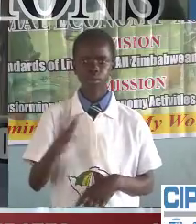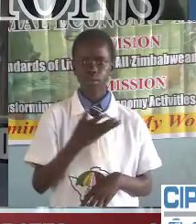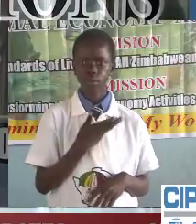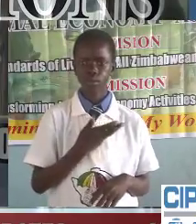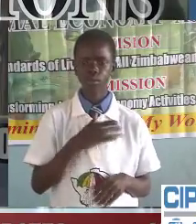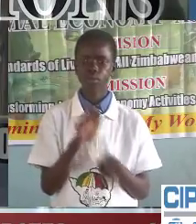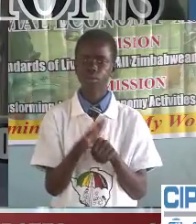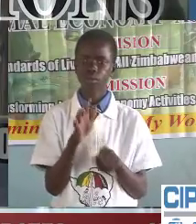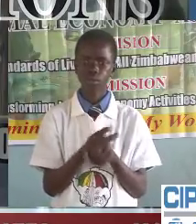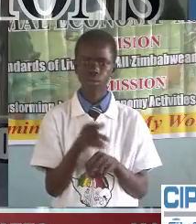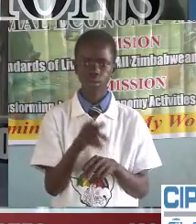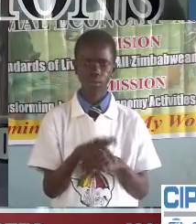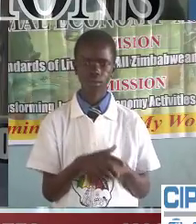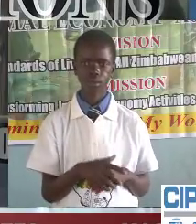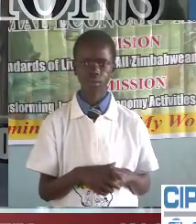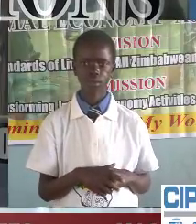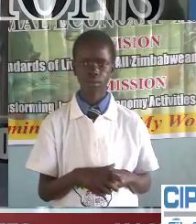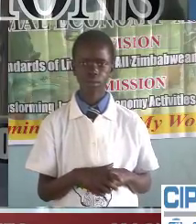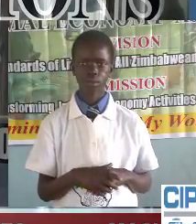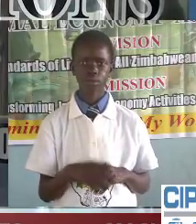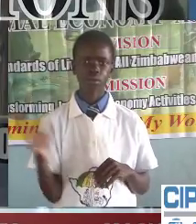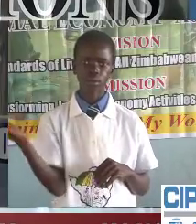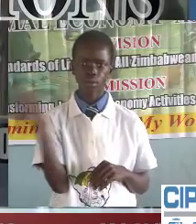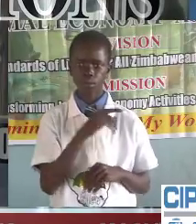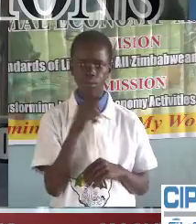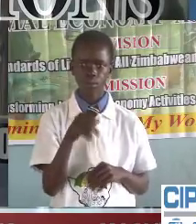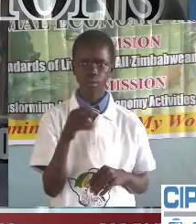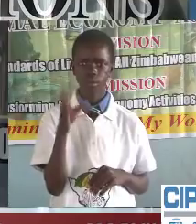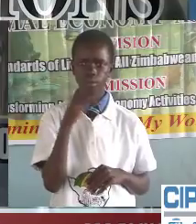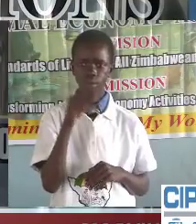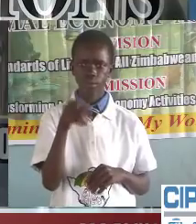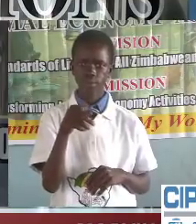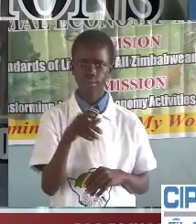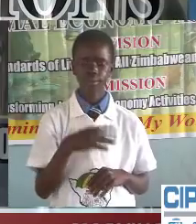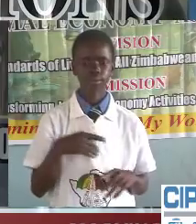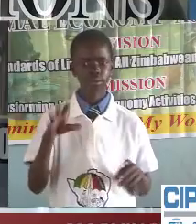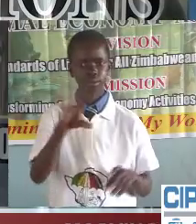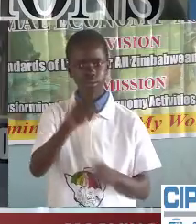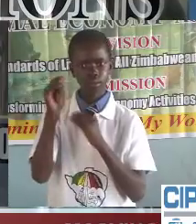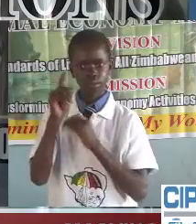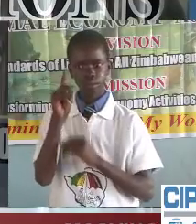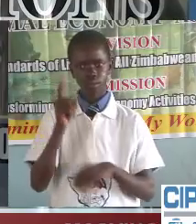ruzhinji. Saka pakupedza ndati